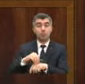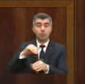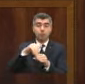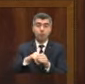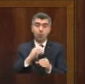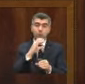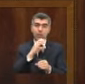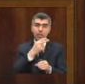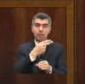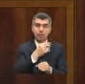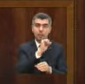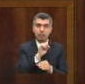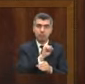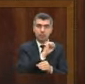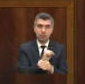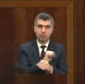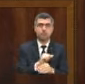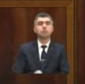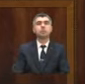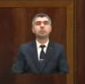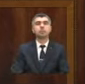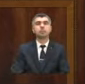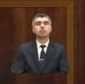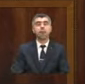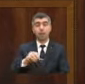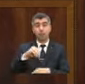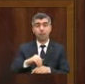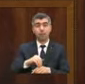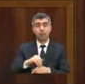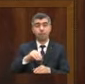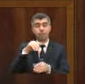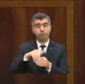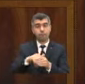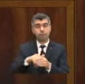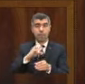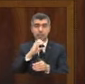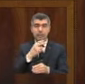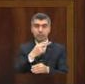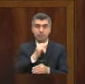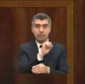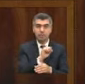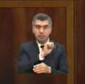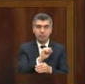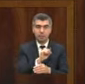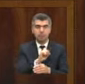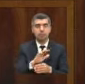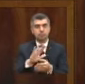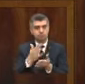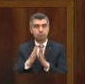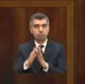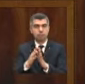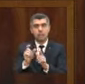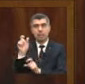الاجتماعي، وصندوق الضمان الاجتماعي افتح البوابة ديال التسجيل، بدأت تسجيلات بضع عشرات الآن